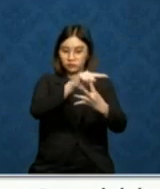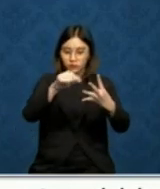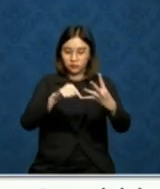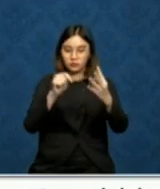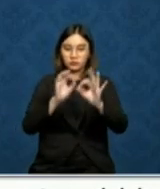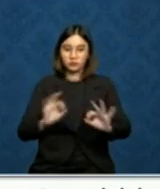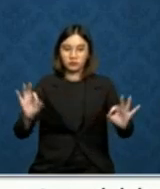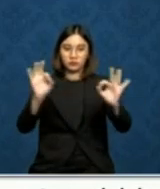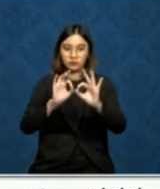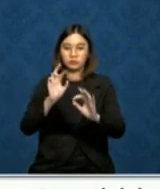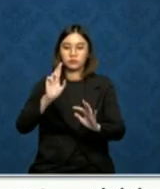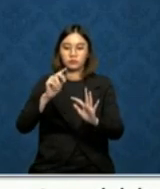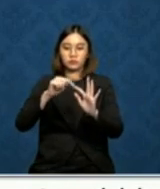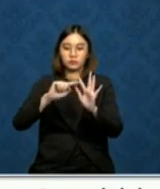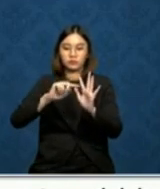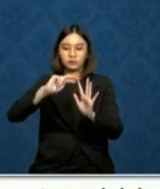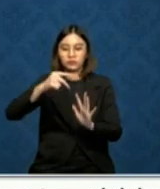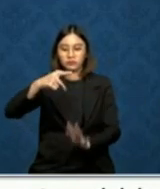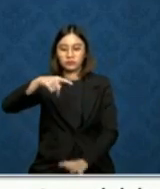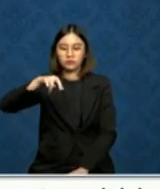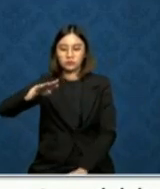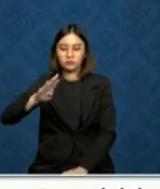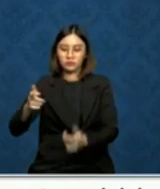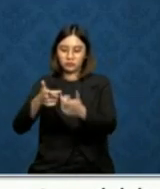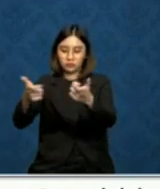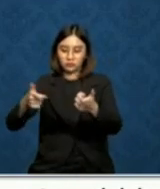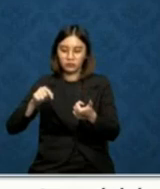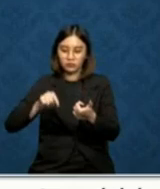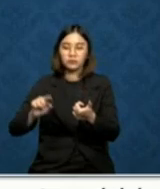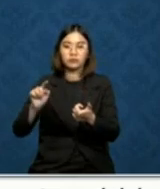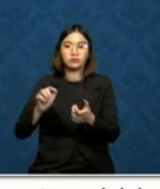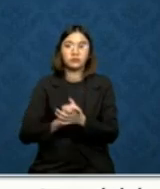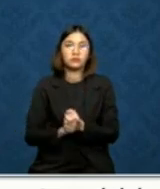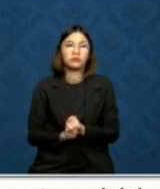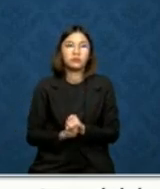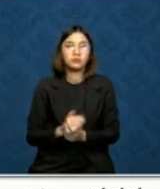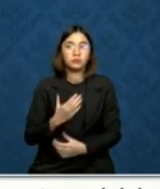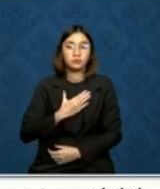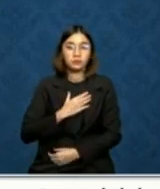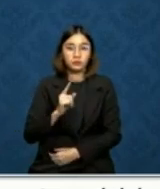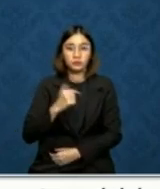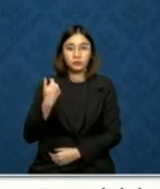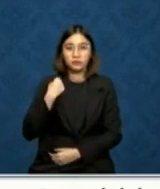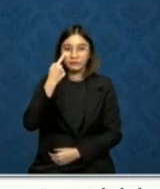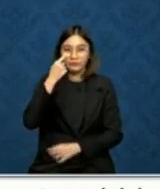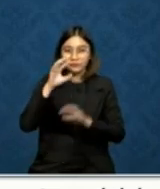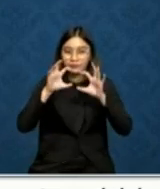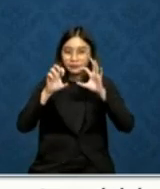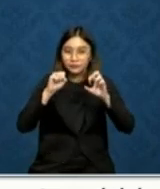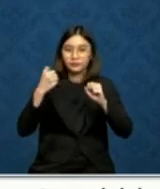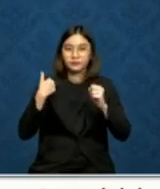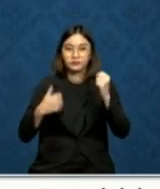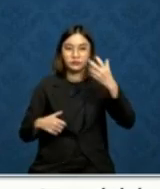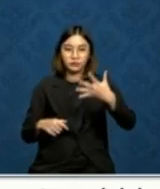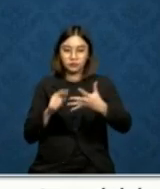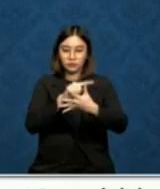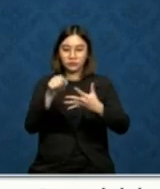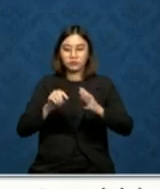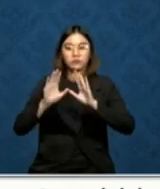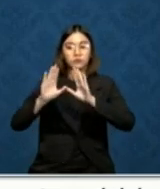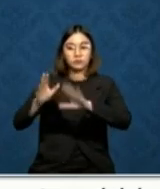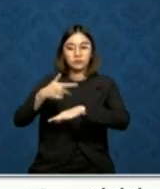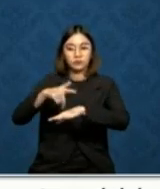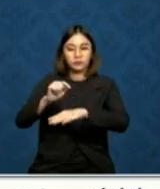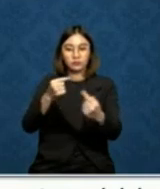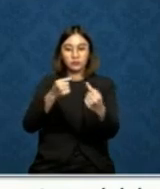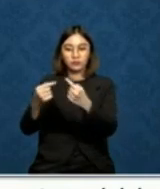คัญของร่างพระราชบัญญัติฉบับนี้ยังไงก็ดีนะครับผมเองมีข้อสังเกต5ข้อฝากท่านประธาน